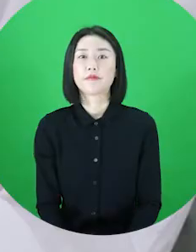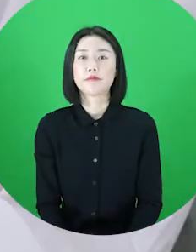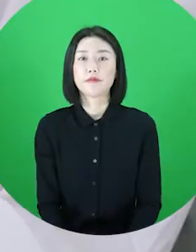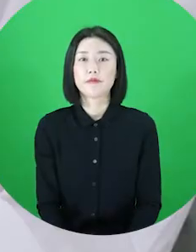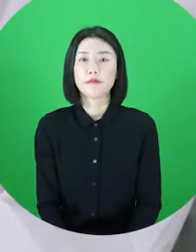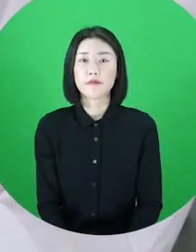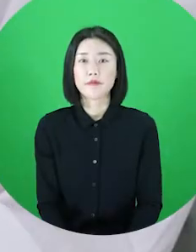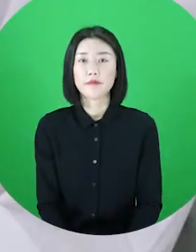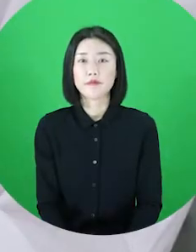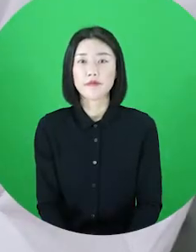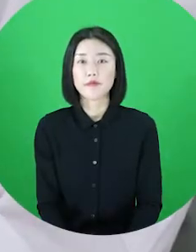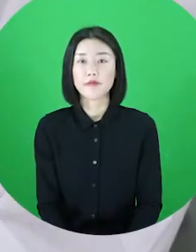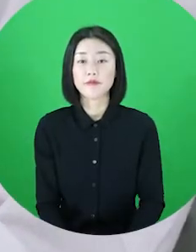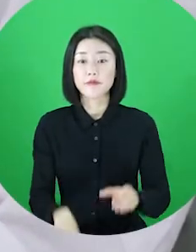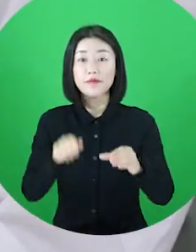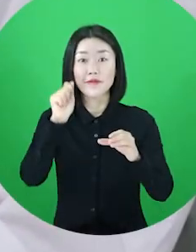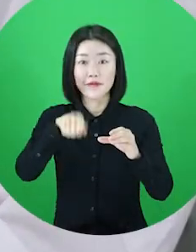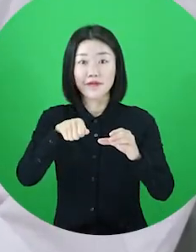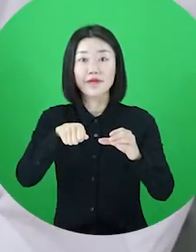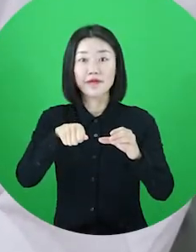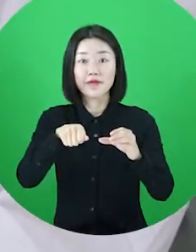쳐주세요.